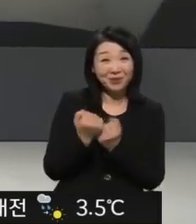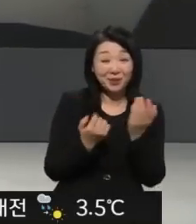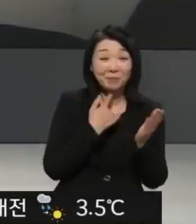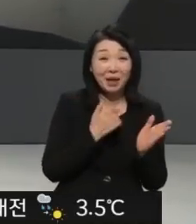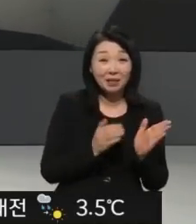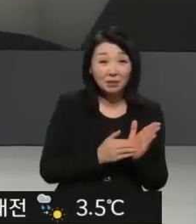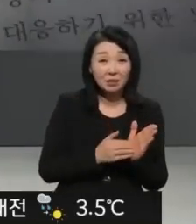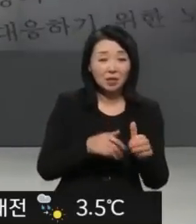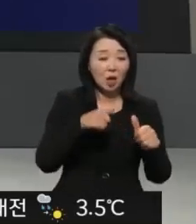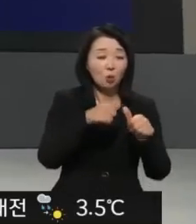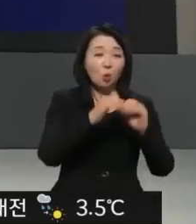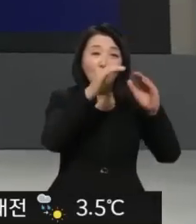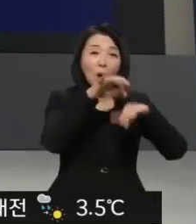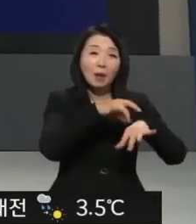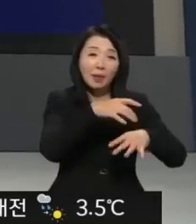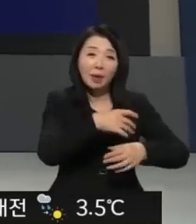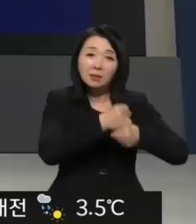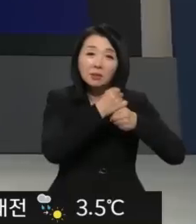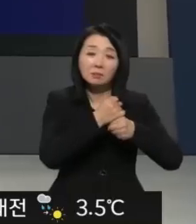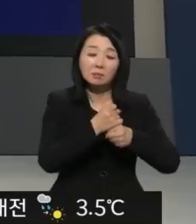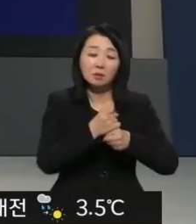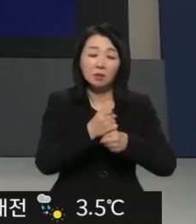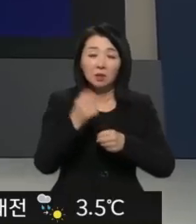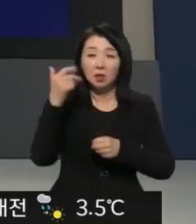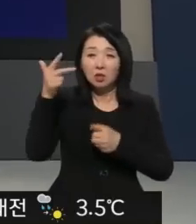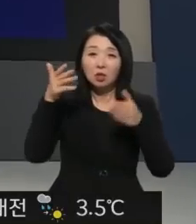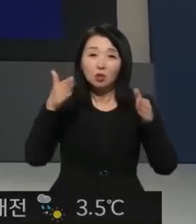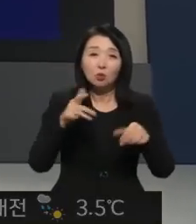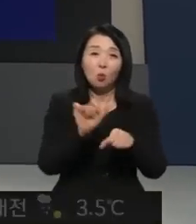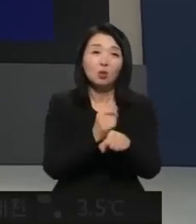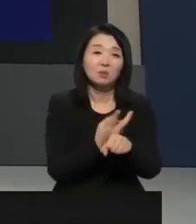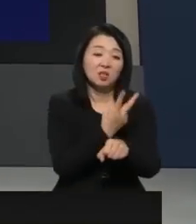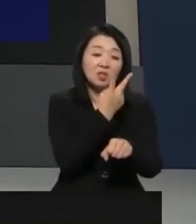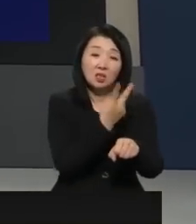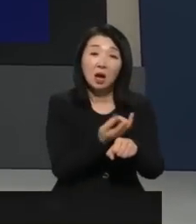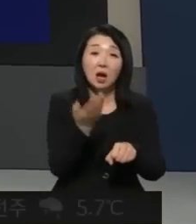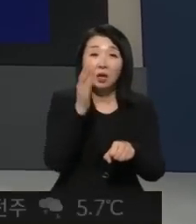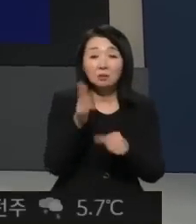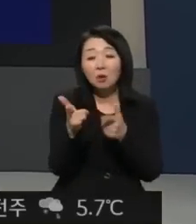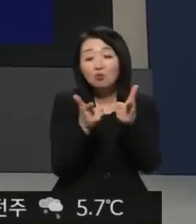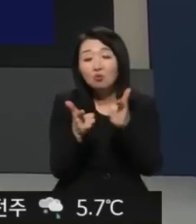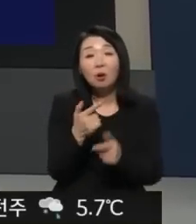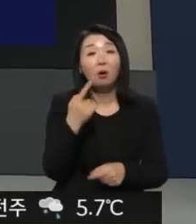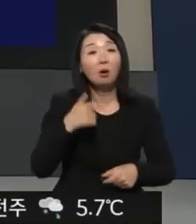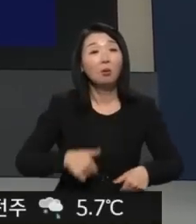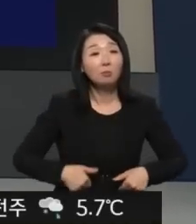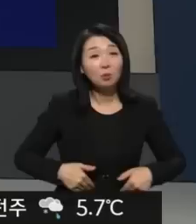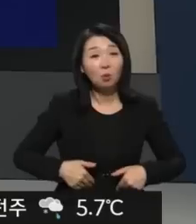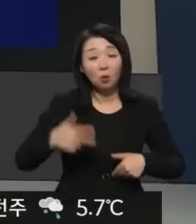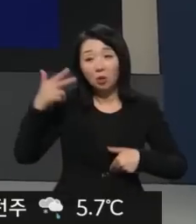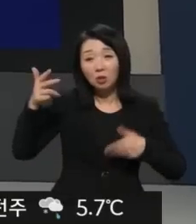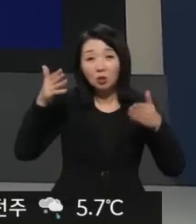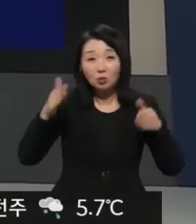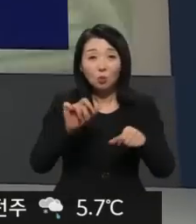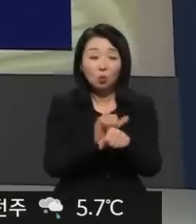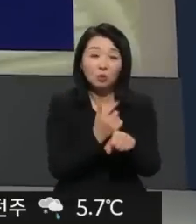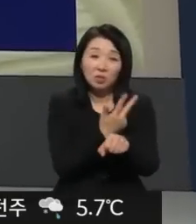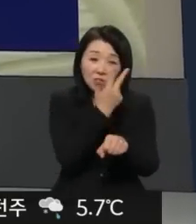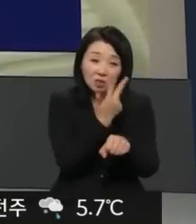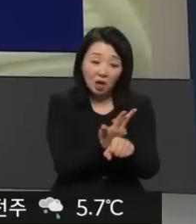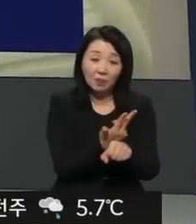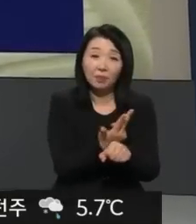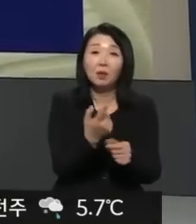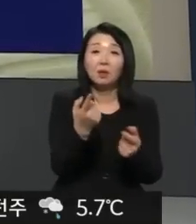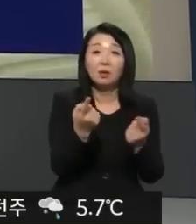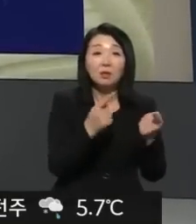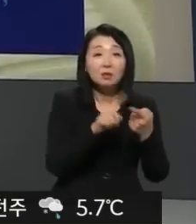정리해드렸지만 권고안의 핵심은 주 52시간 근무제에 유연합니다. 주 52시간 근무제는 그대로 유지합니다. 그